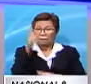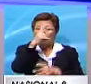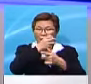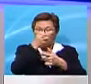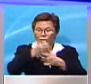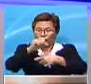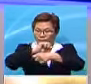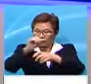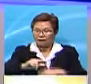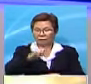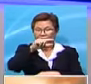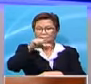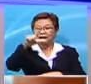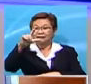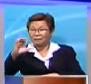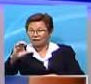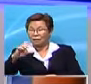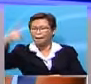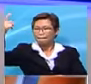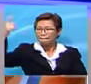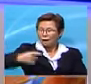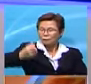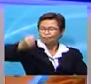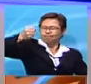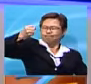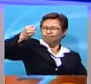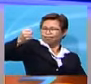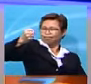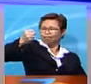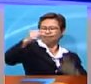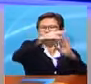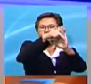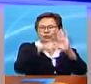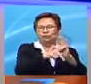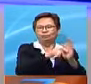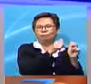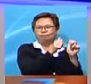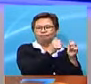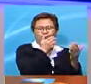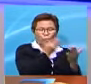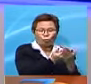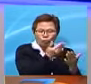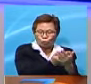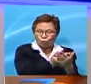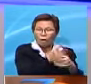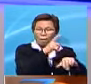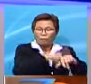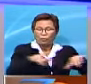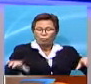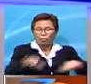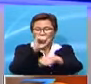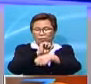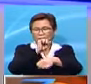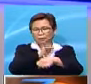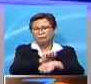mahupun kakitangan di glc perlu berpegang teguh kepada prinsip integriti semasa melaksanakan